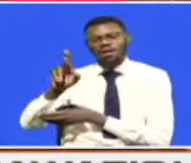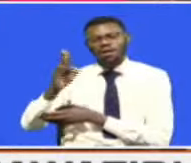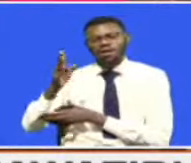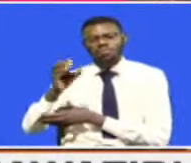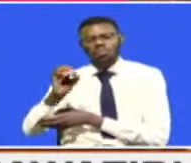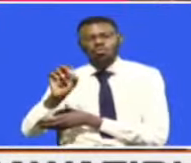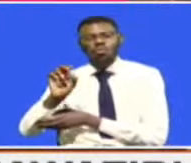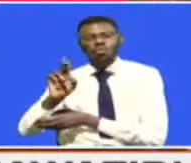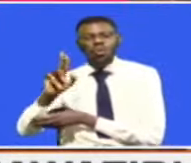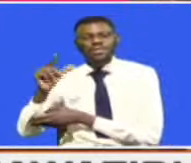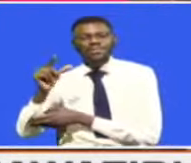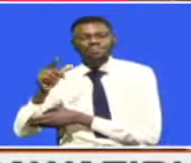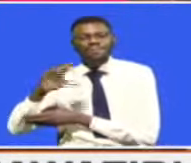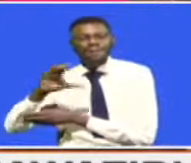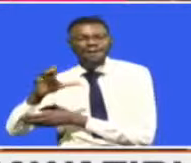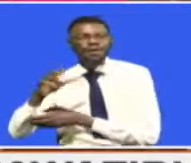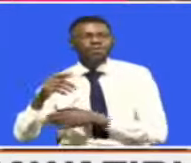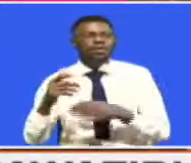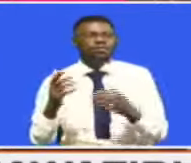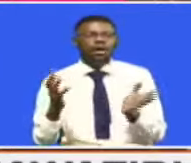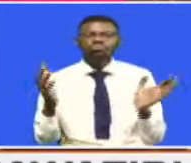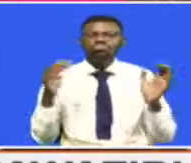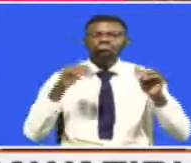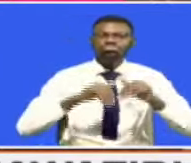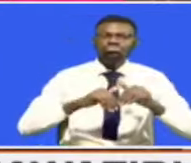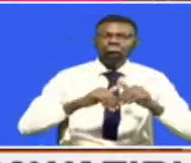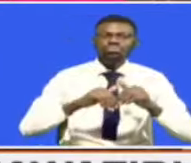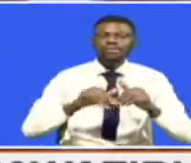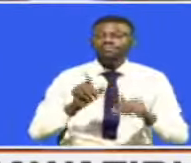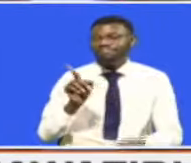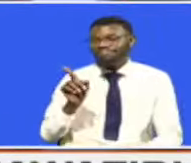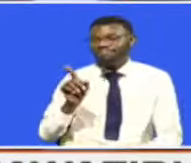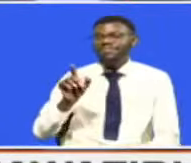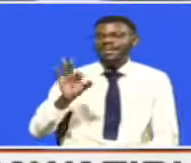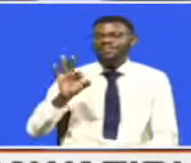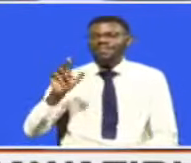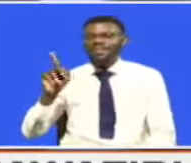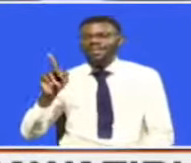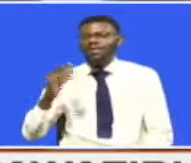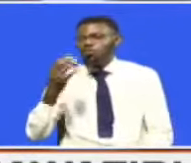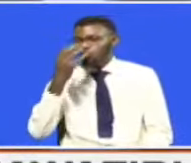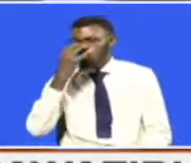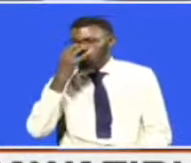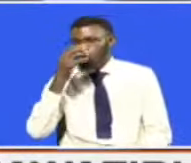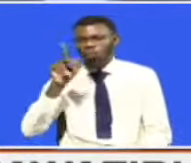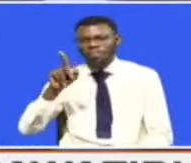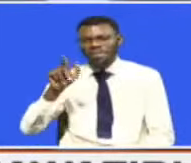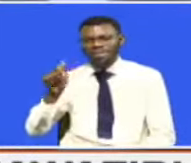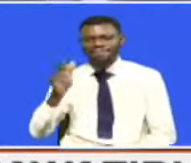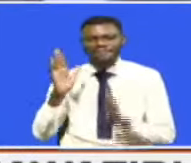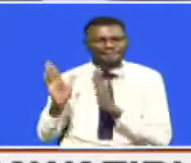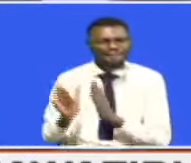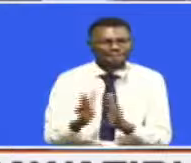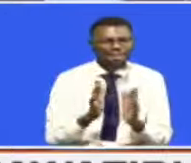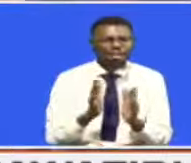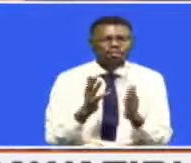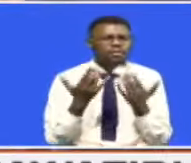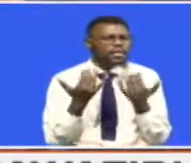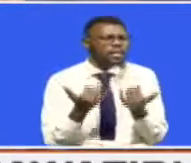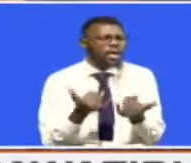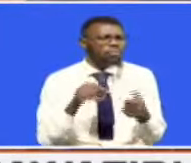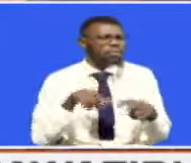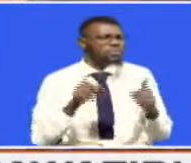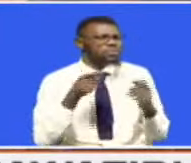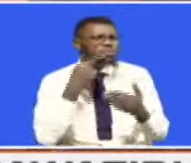kwenye hafla iliyoandaliwa na msaidizi wa Rais Faruk Kibet, wamesema kwamba serikali imeweka mikakati